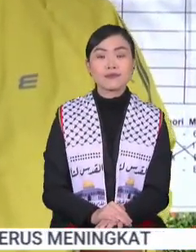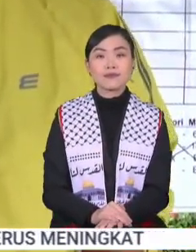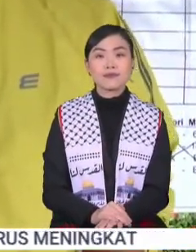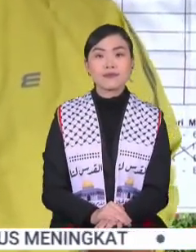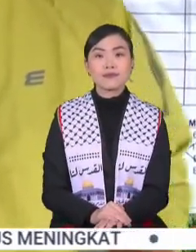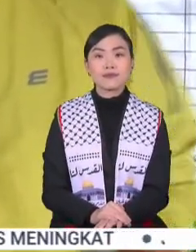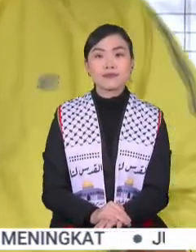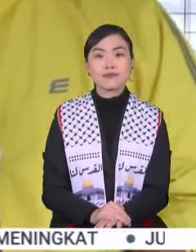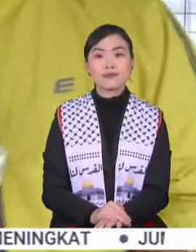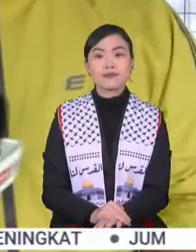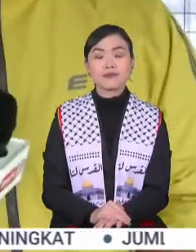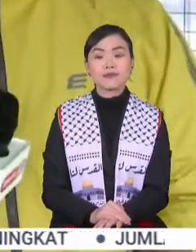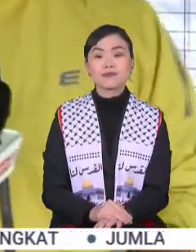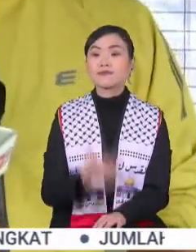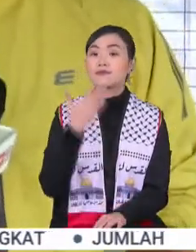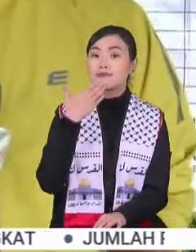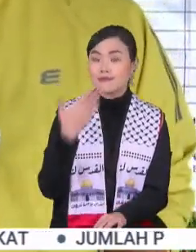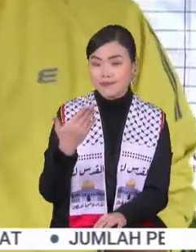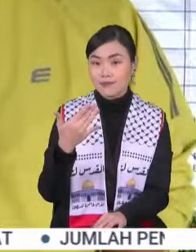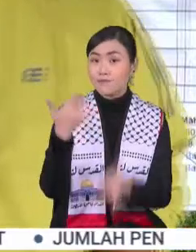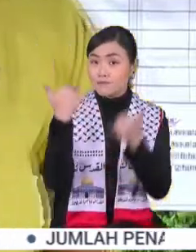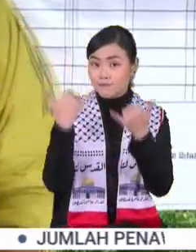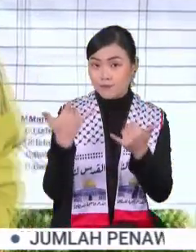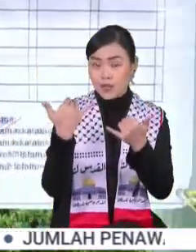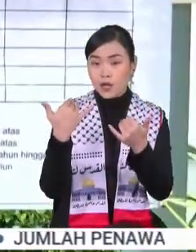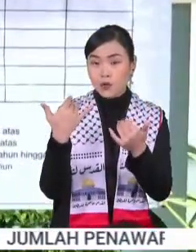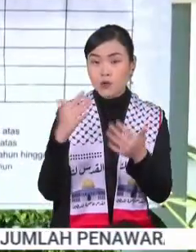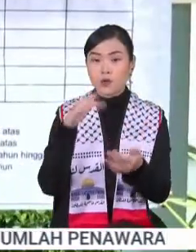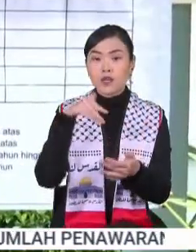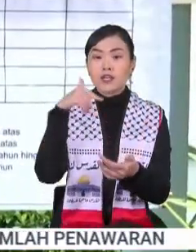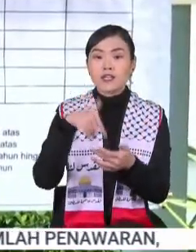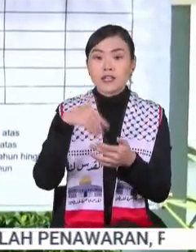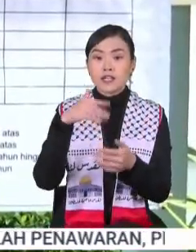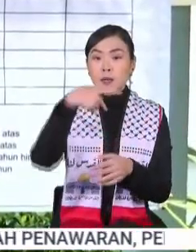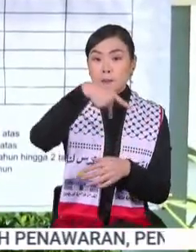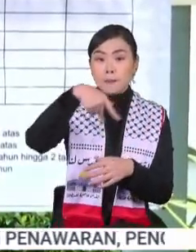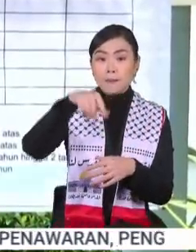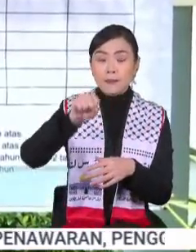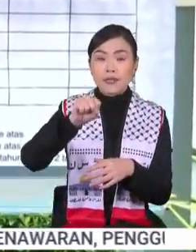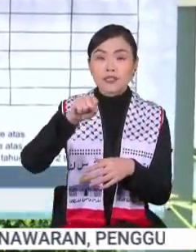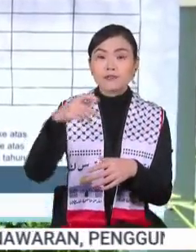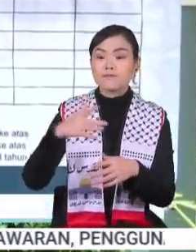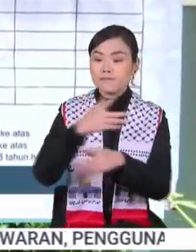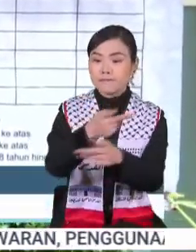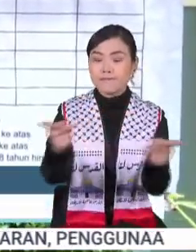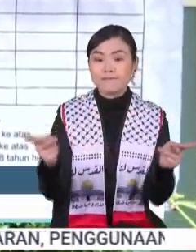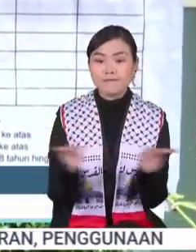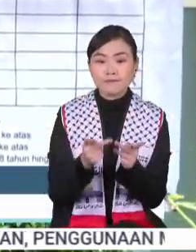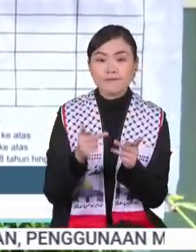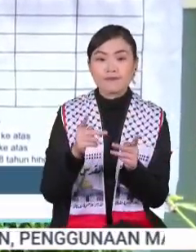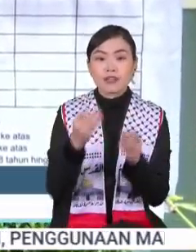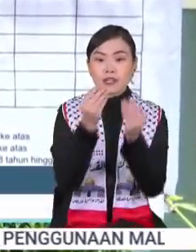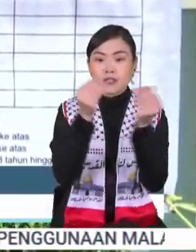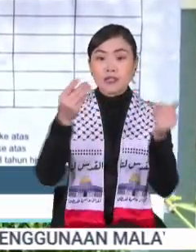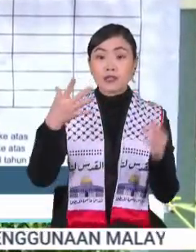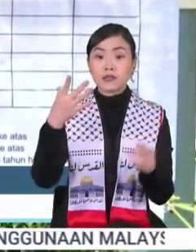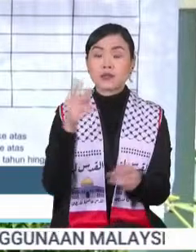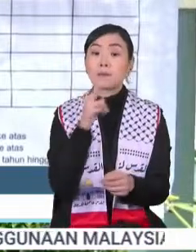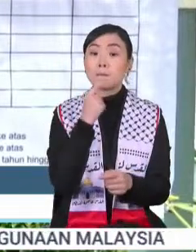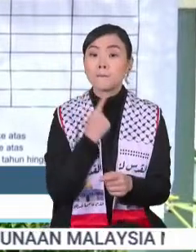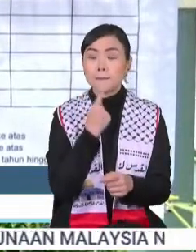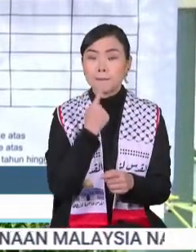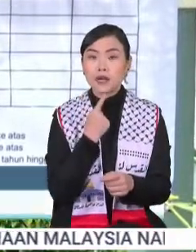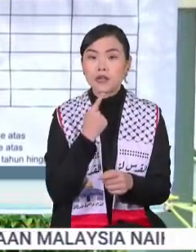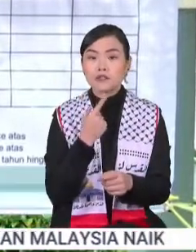Amirul Baik terima kasih seketika ini saya berada di pusat pemindan sementara PPS di kawasan tanah merah untuk meninjau keadaan